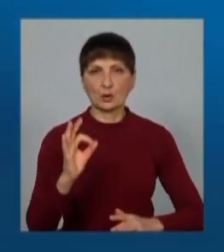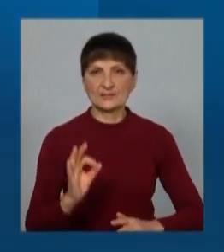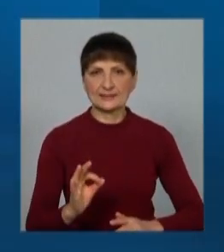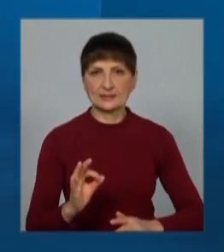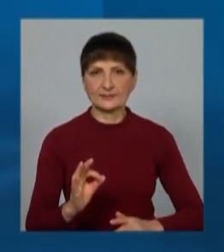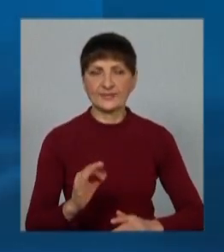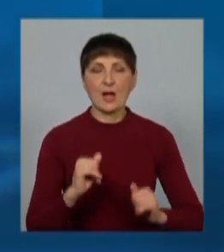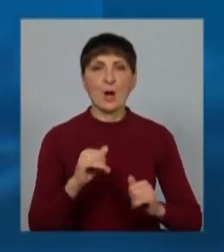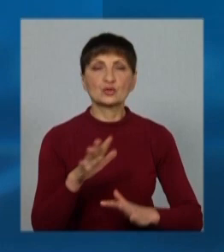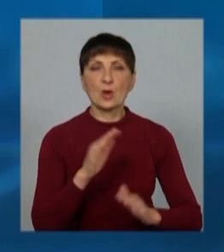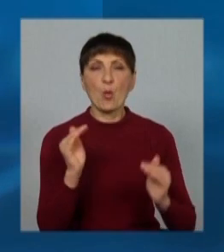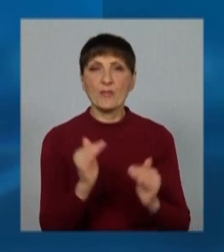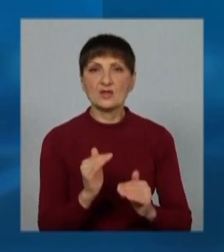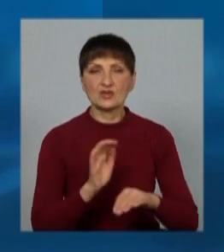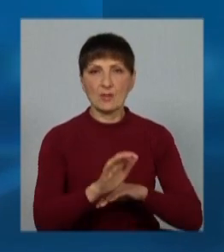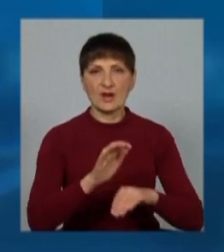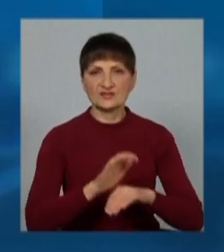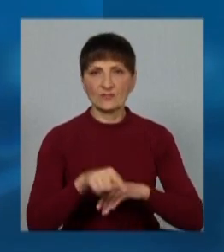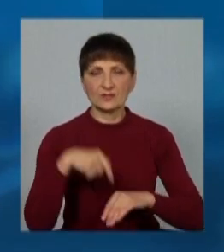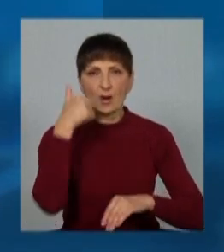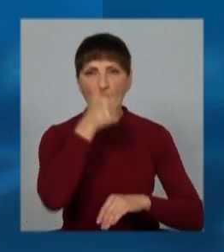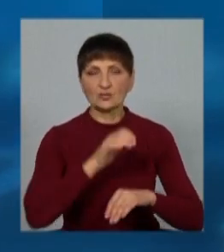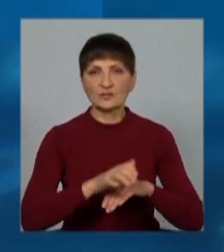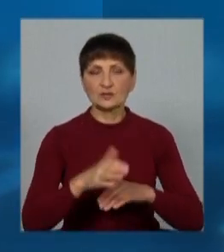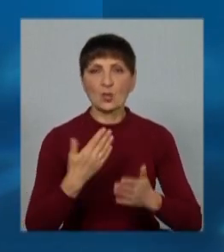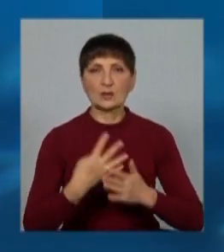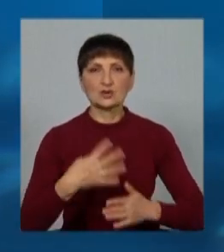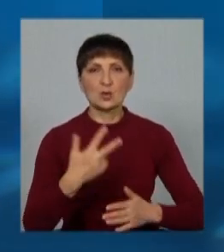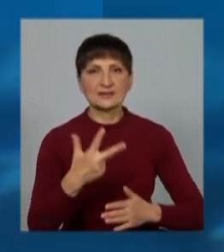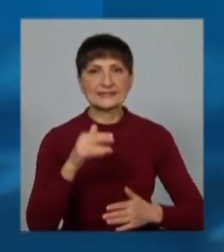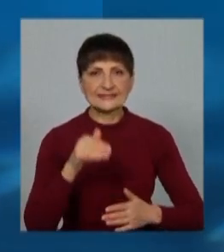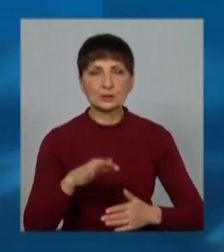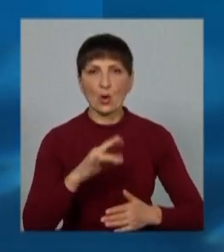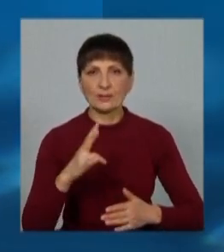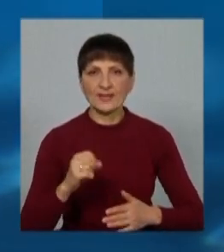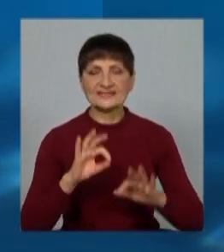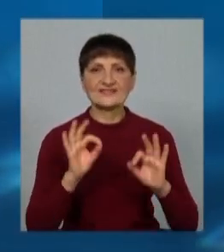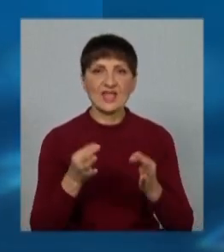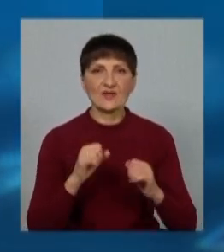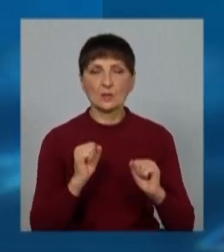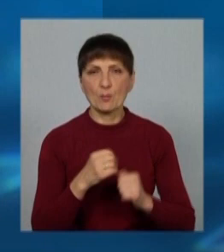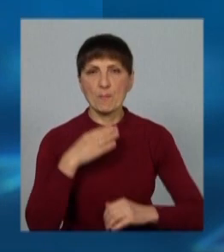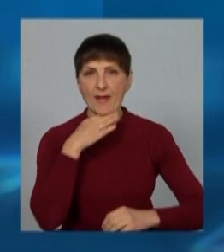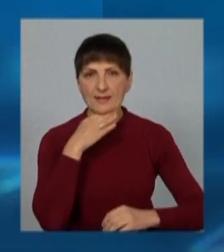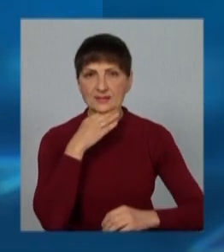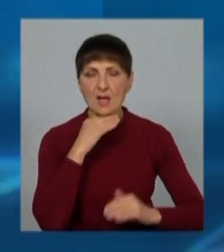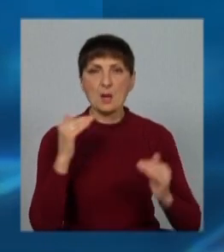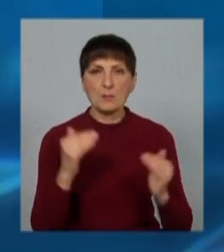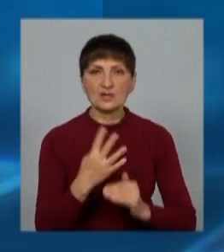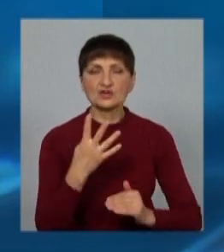3,2%. Уменьшился и объем производства. В этом году было выпущено около 43 тысяч тонн свежего и охлажденного мяса, что меньше